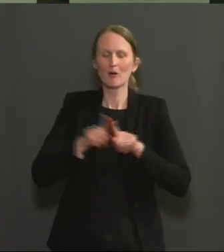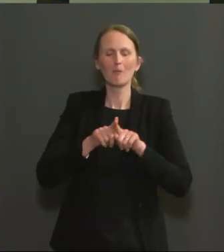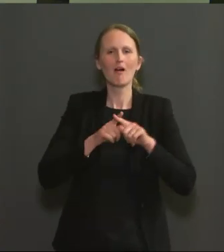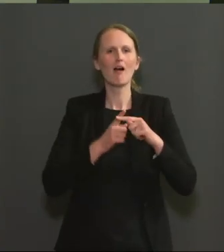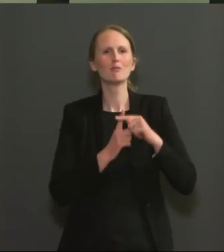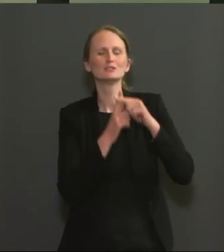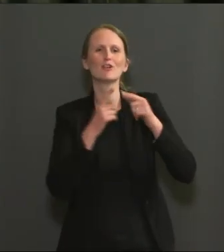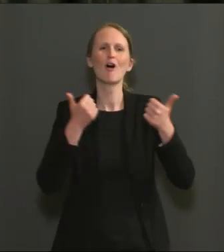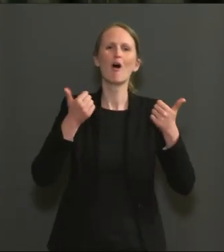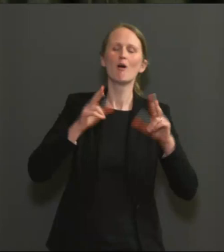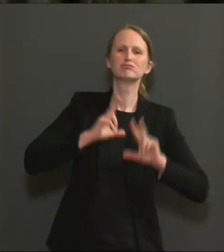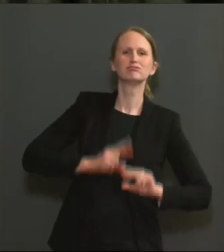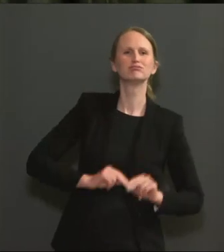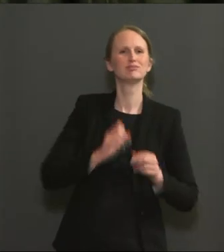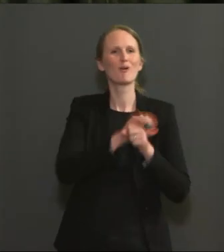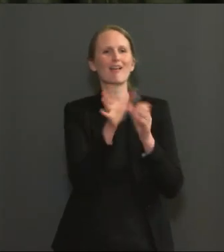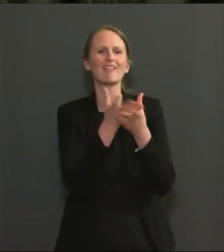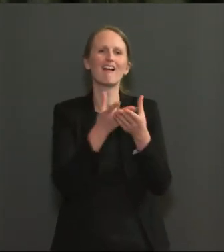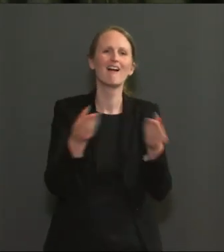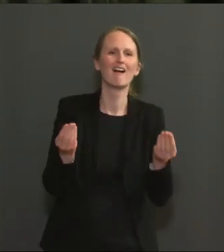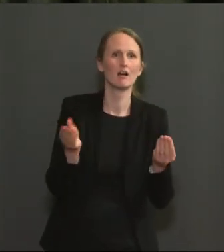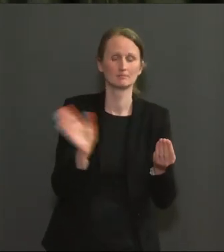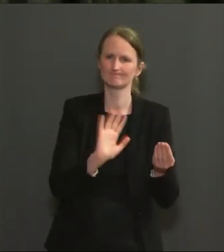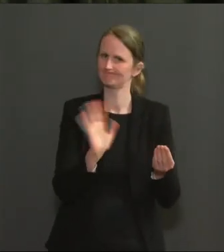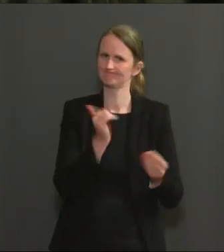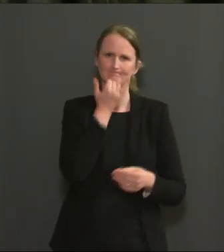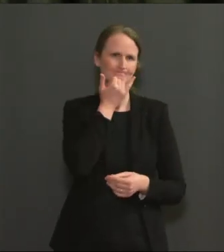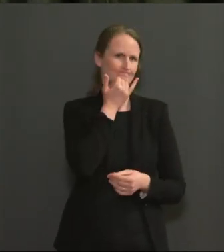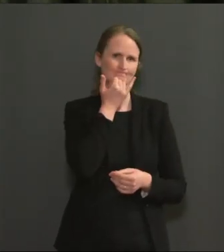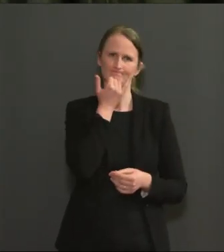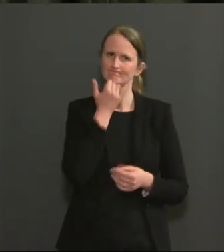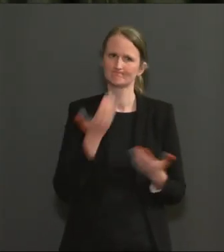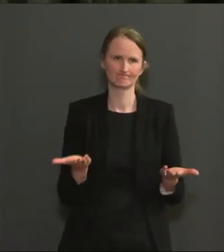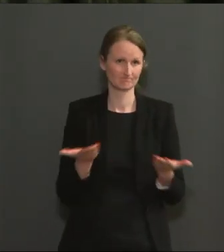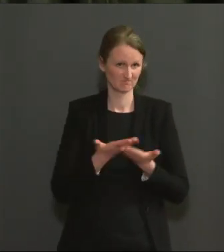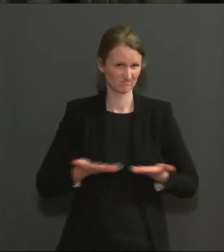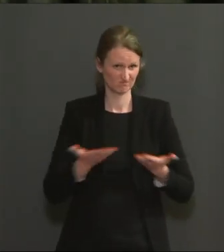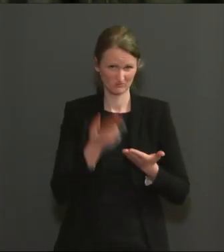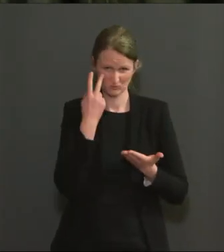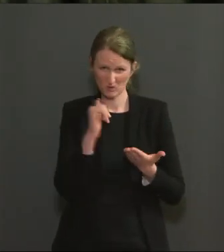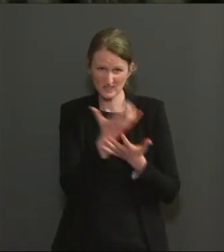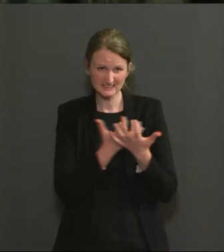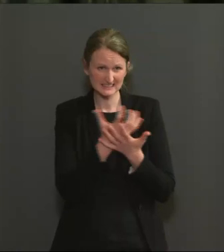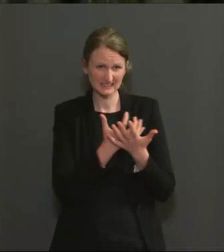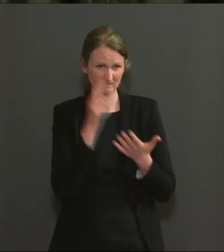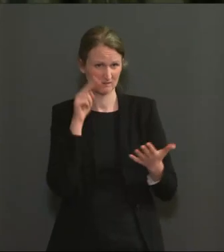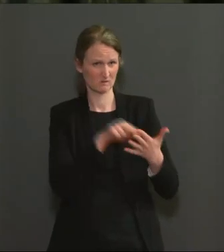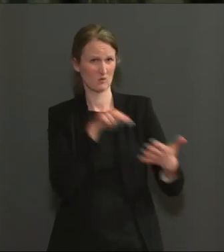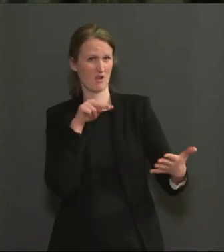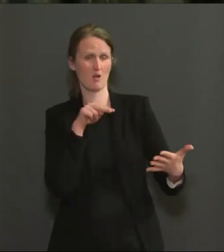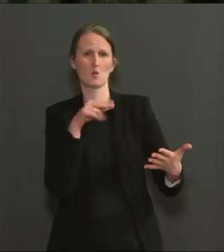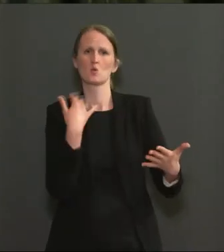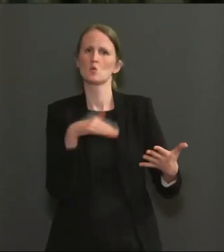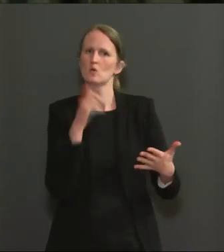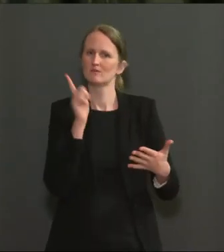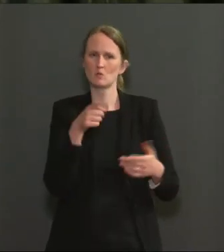vrai et les chiffres les plus récents remontant du terrain nous le rappellent cela doit être un signal les mesures ne sont pas plus qu'avant à prendre